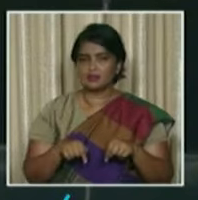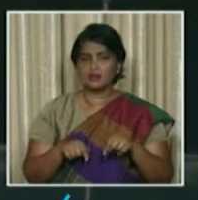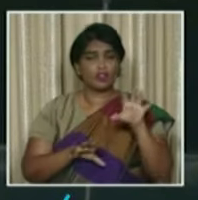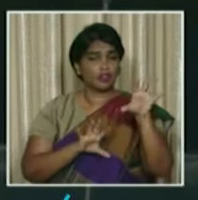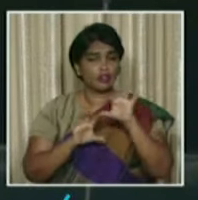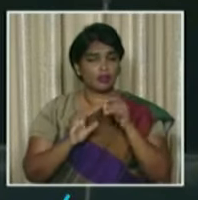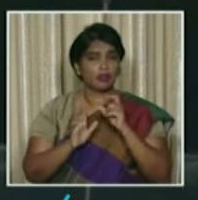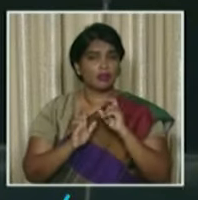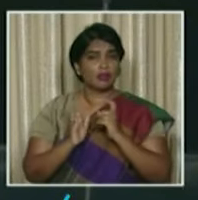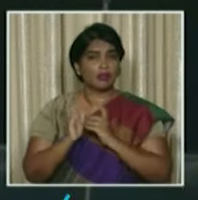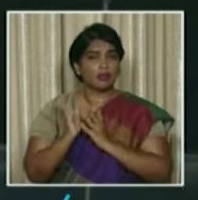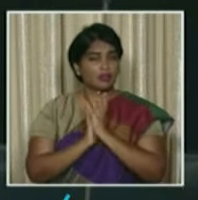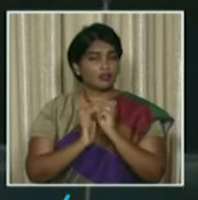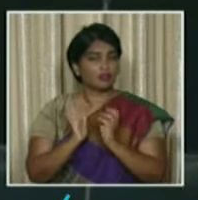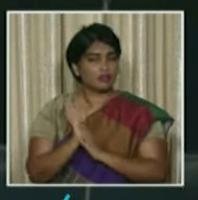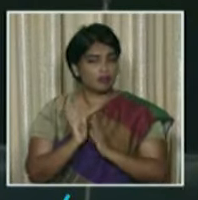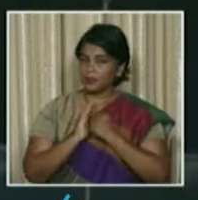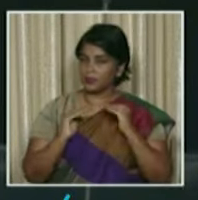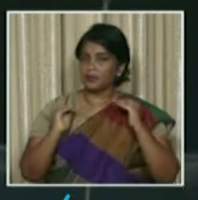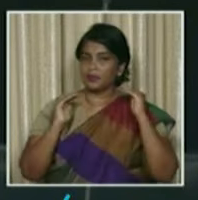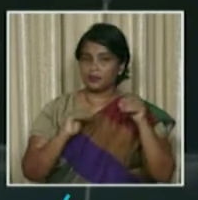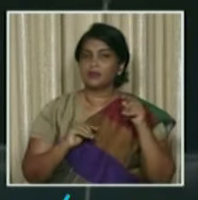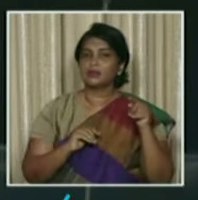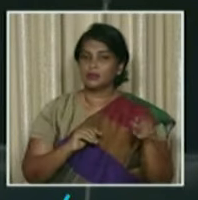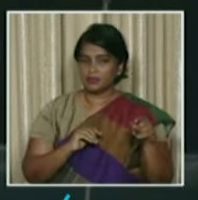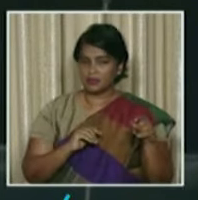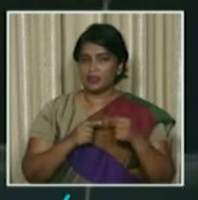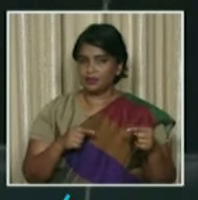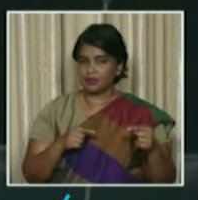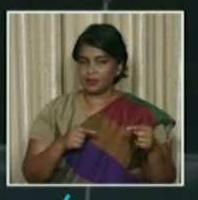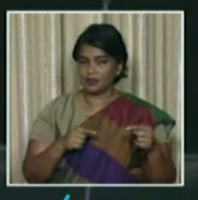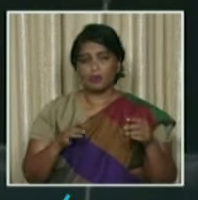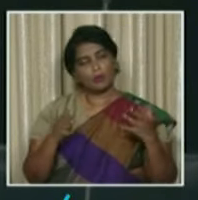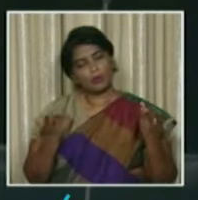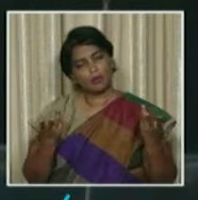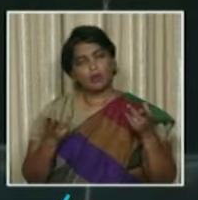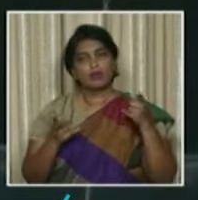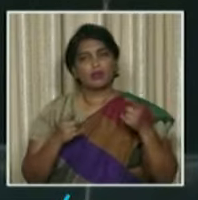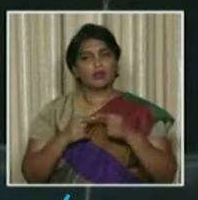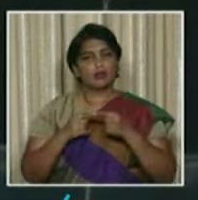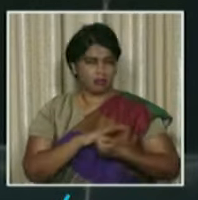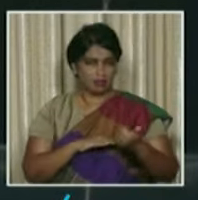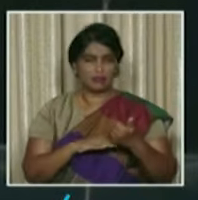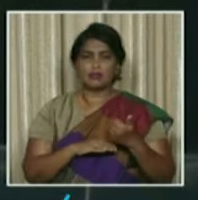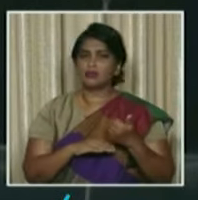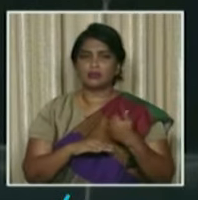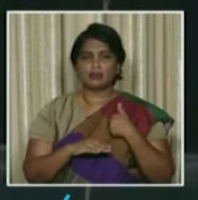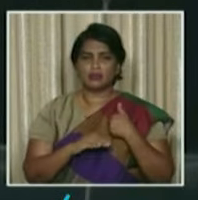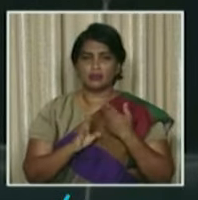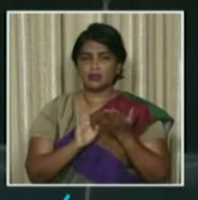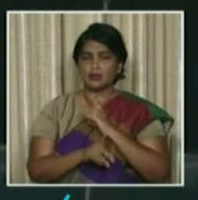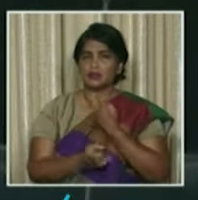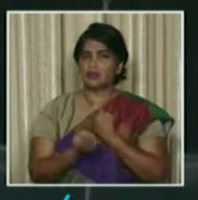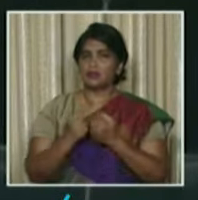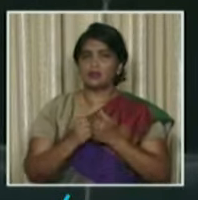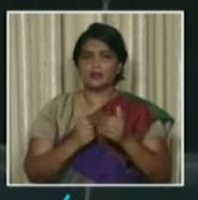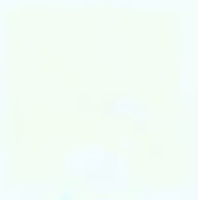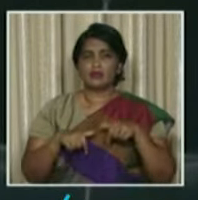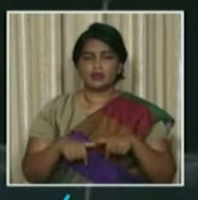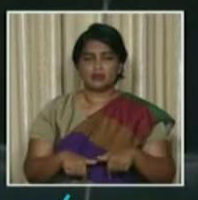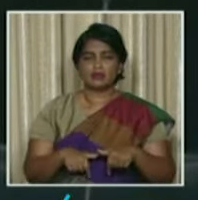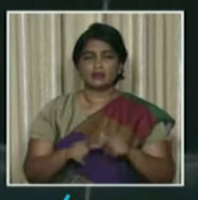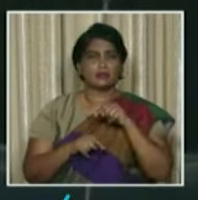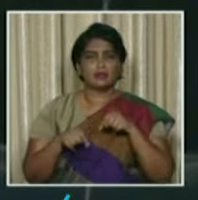ලද වරප්‍රසාද කමිටිය උත්තරීතරයි. ඒට එරෙහිව හෝ එරෙහිට පක්ෂව ඊට ඉස්සෙල්ලා පරීක්ෂණයක් කරන දැන්